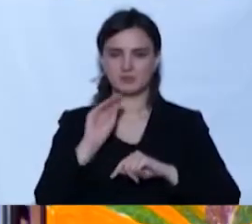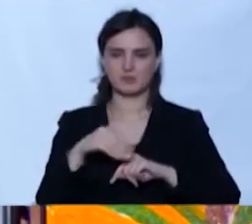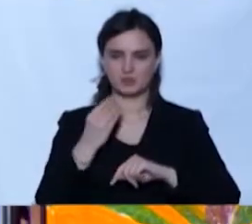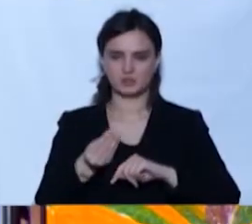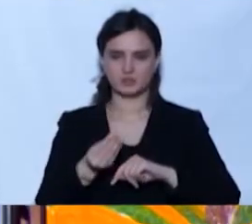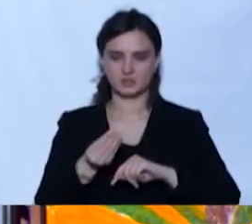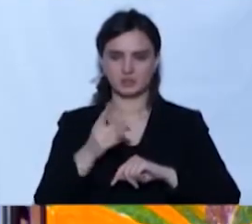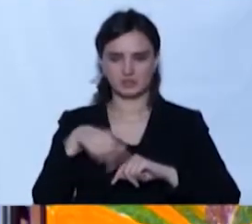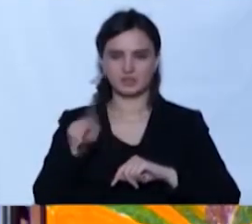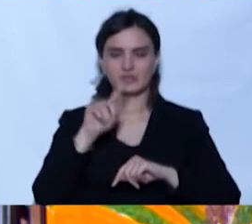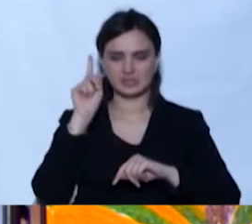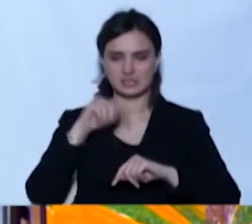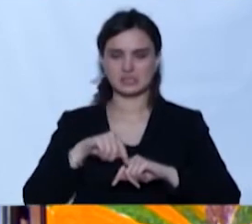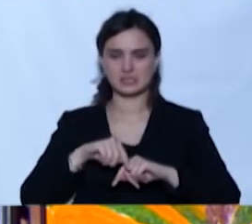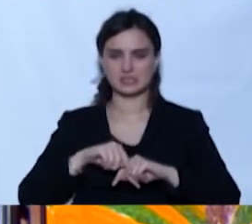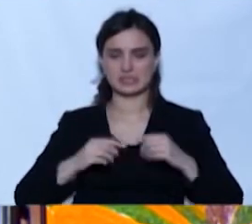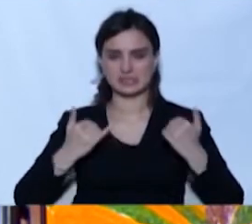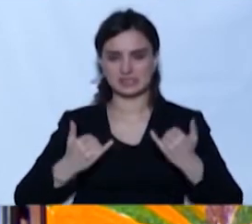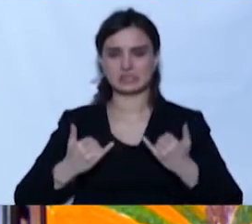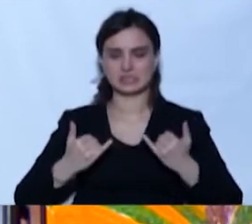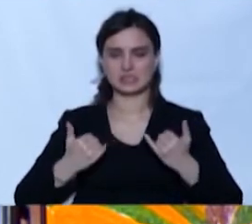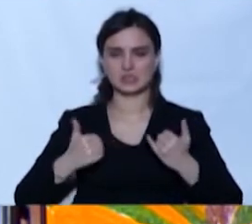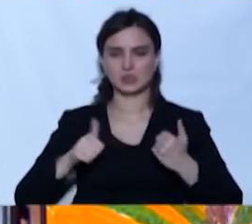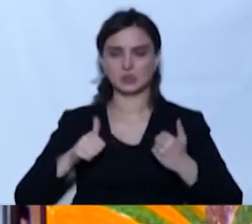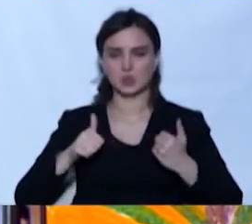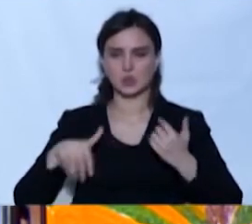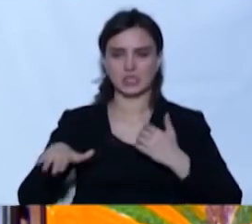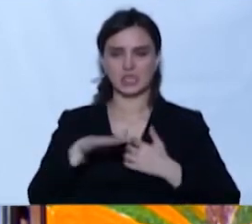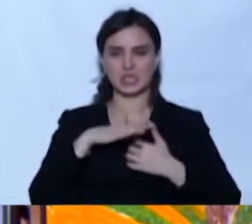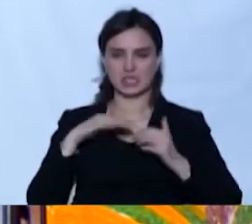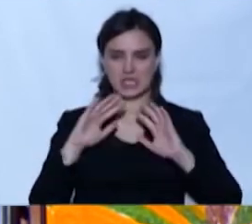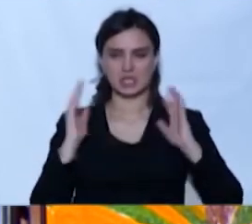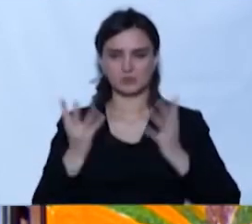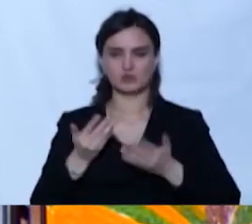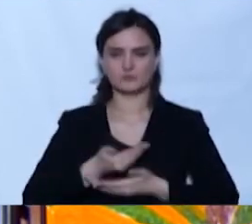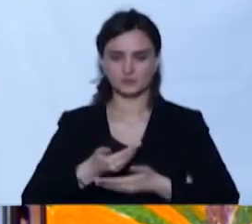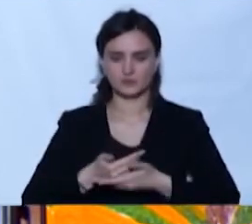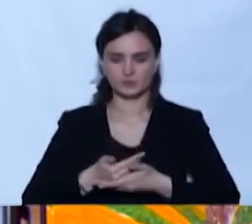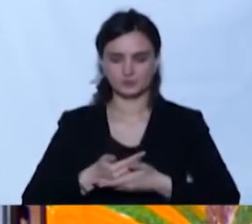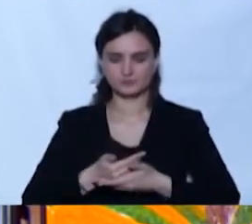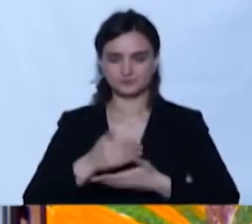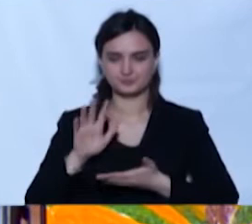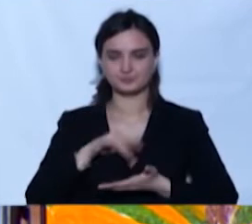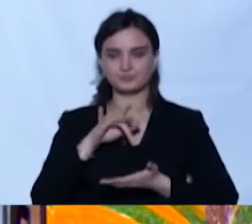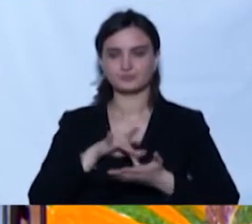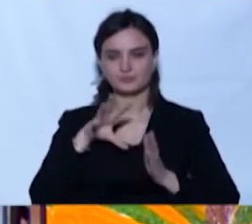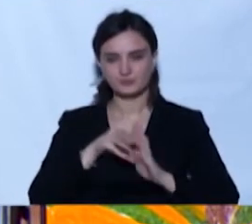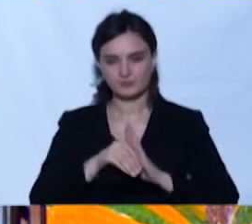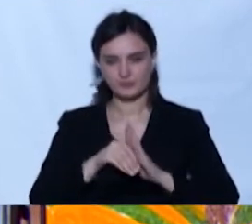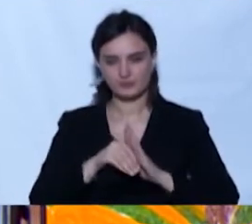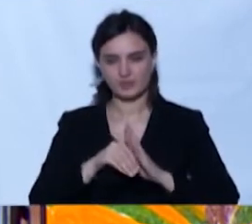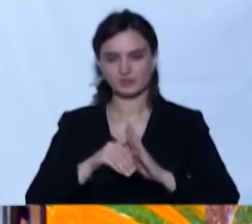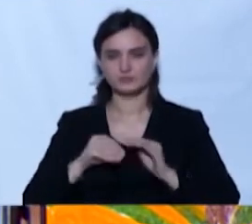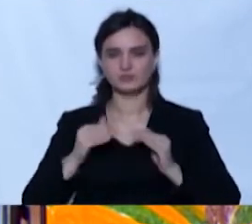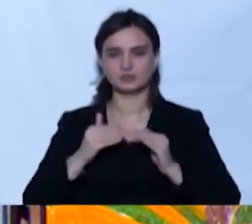მოგეხსენებათ, დღეს როგორ გარემოში ვცხოვრობთ ჩვენ? ქალაქებში უსახური სახლები,